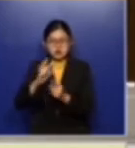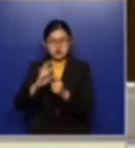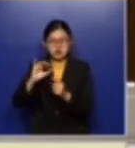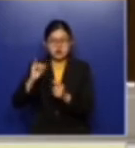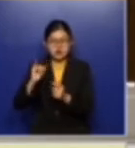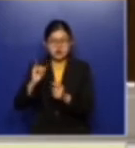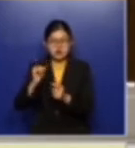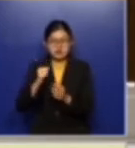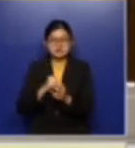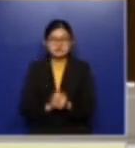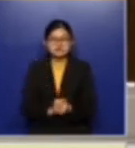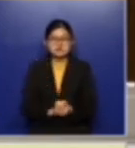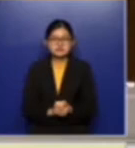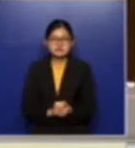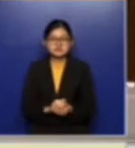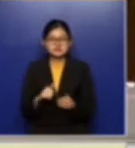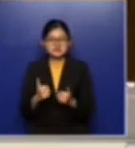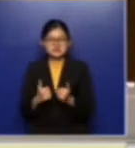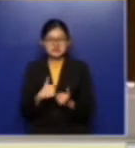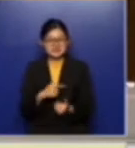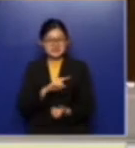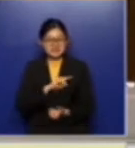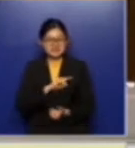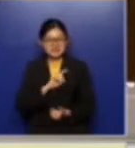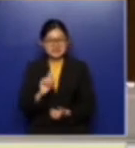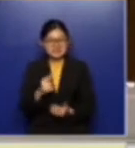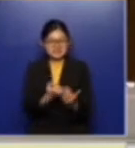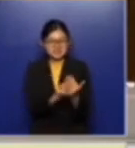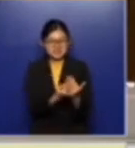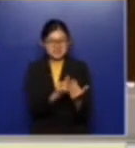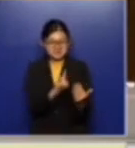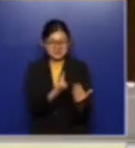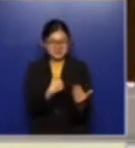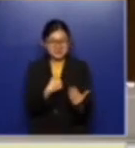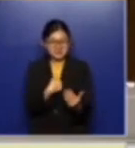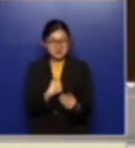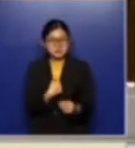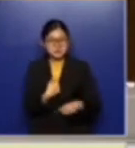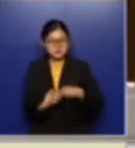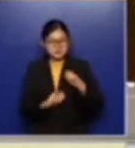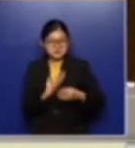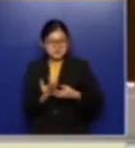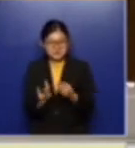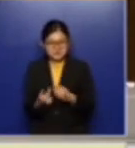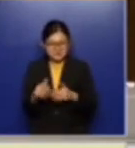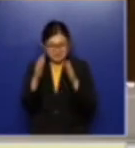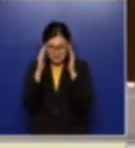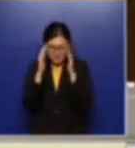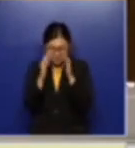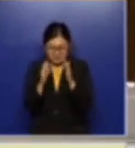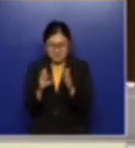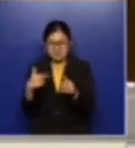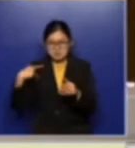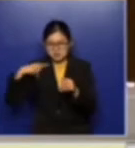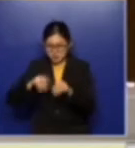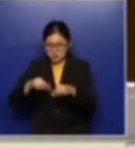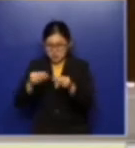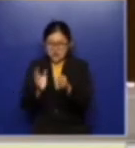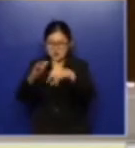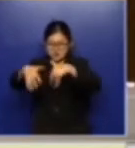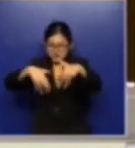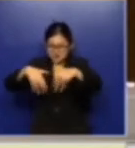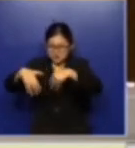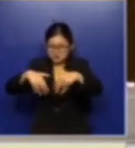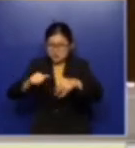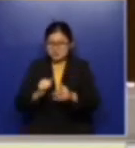ยูนซึ่งทำหน้าที่เป็นผู้แทนที่เอาใจใส่พี่น้องประชาชนอย่างยิ่งคุณ